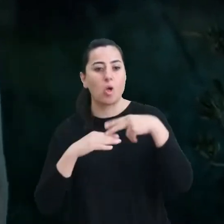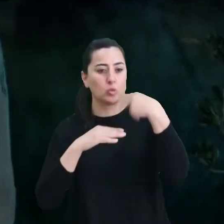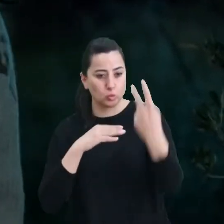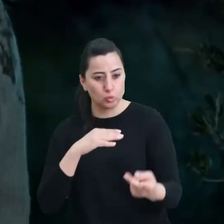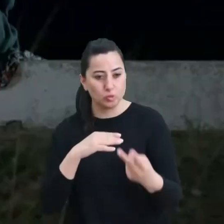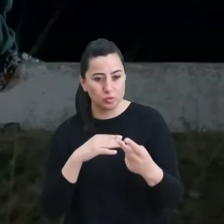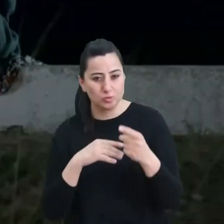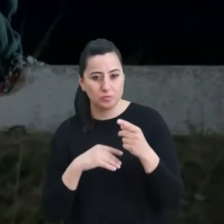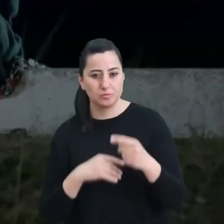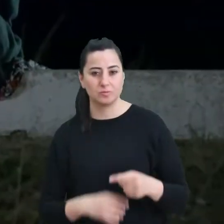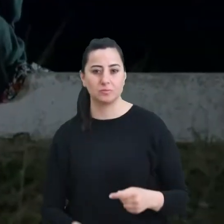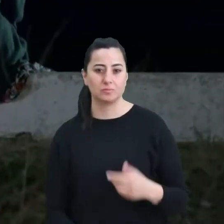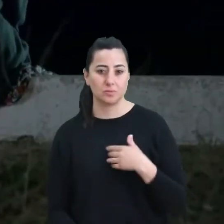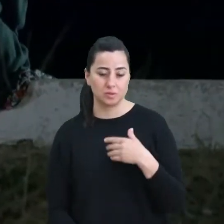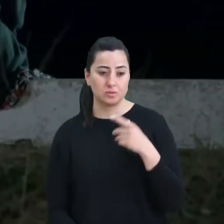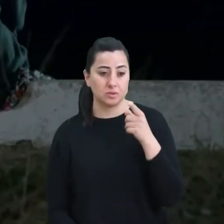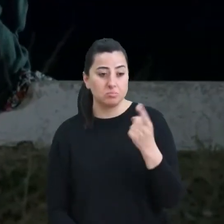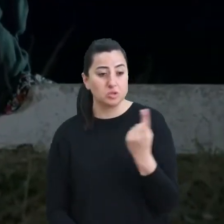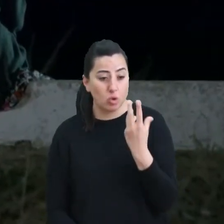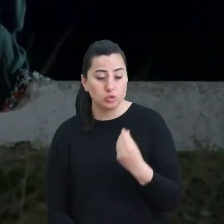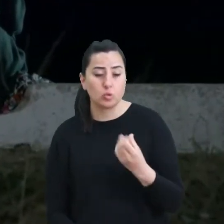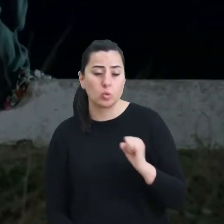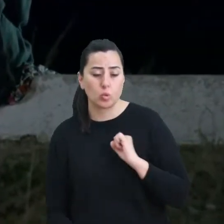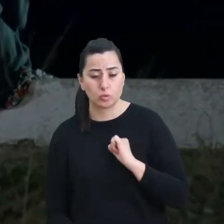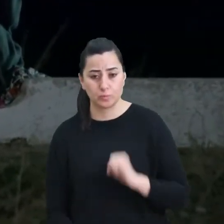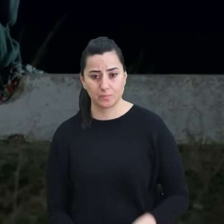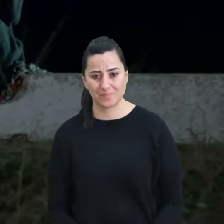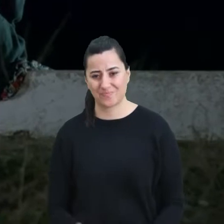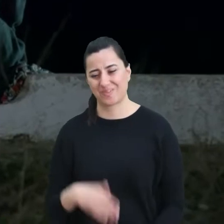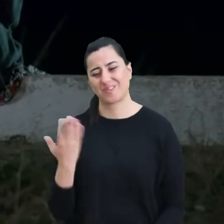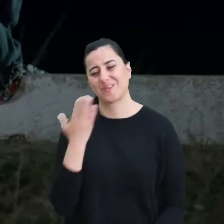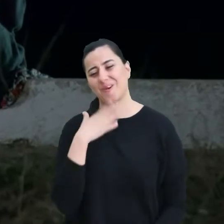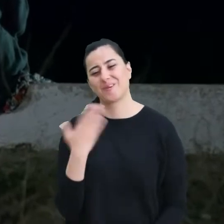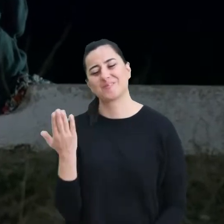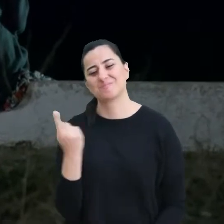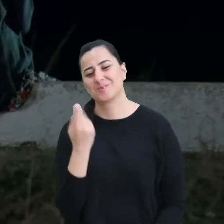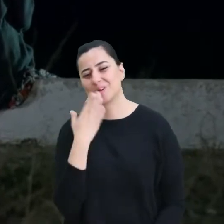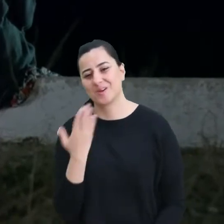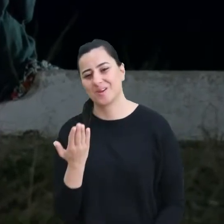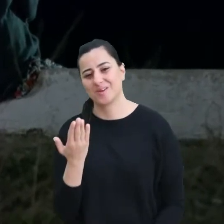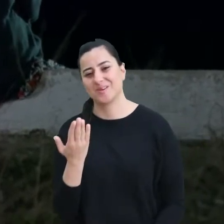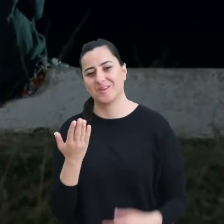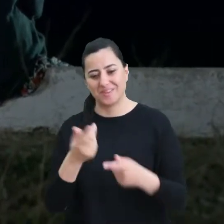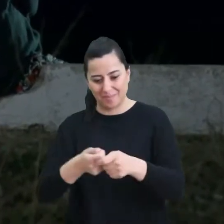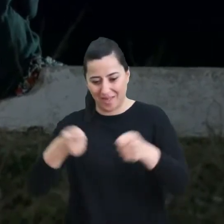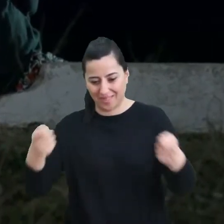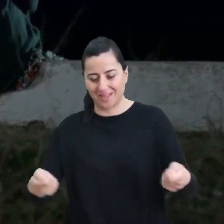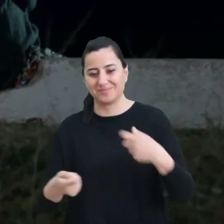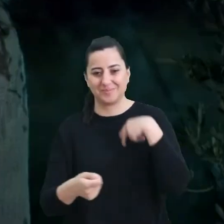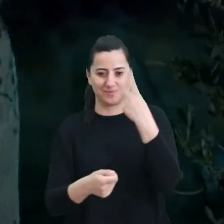ya. Ben sana bir şey olacak diye çok korktum. Yok canım, ne olacak? Battaniye açtıladın ya